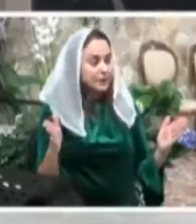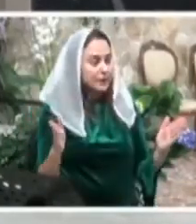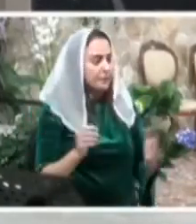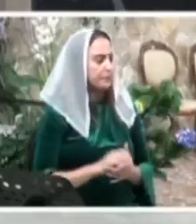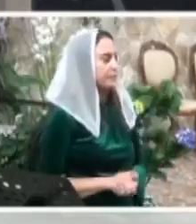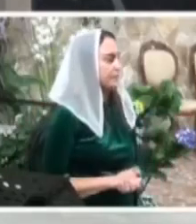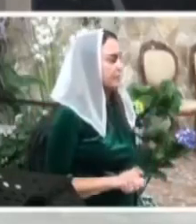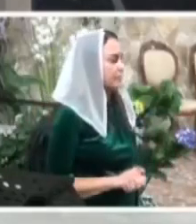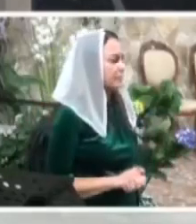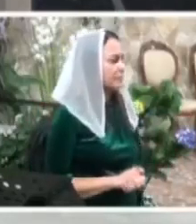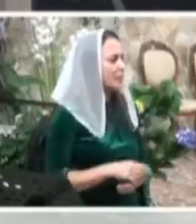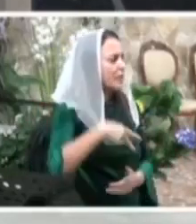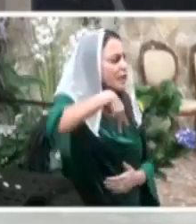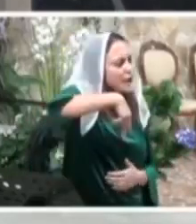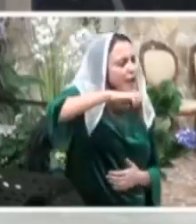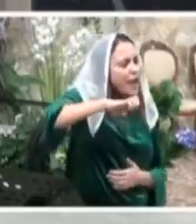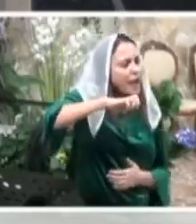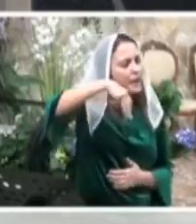Ora, Neemia